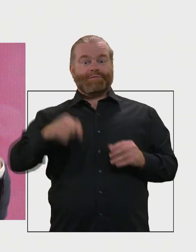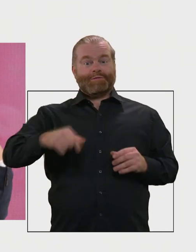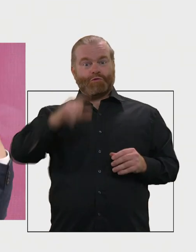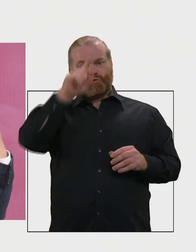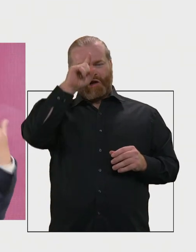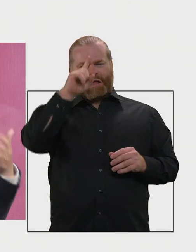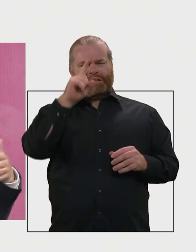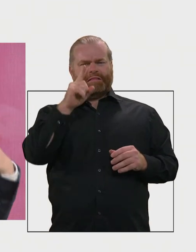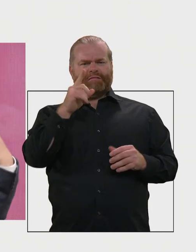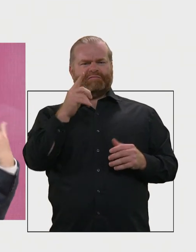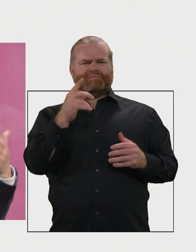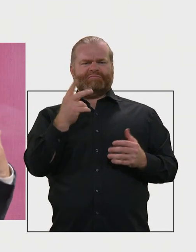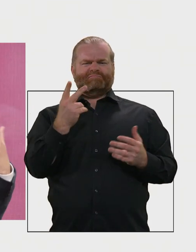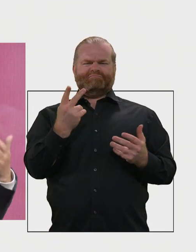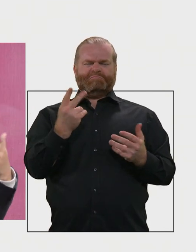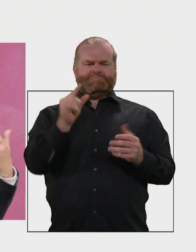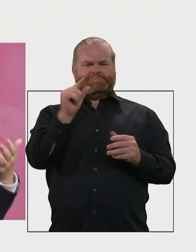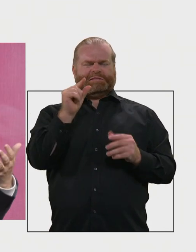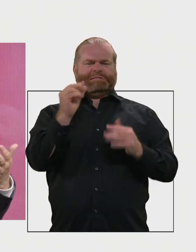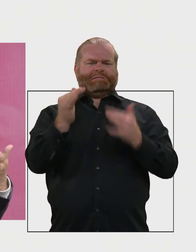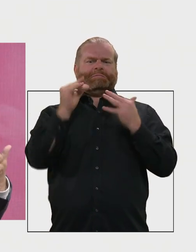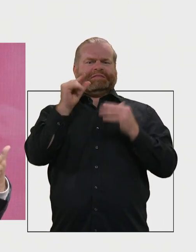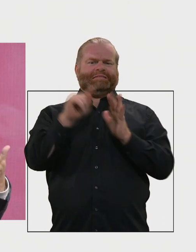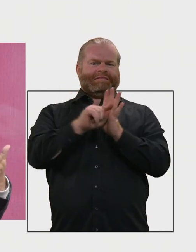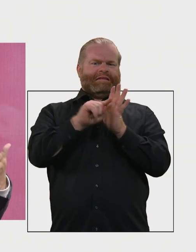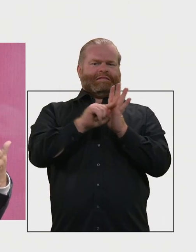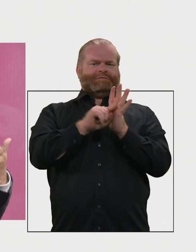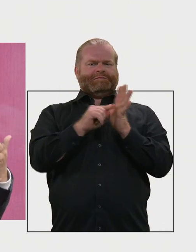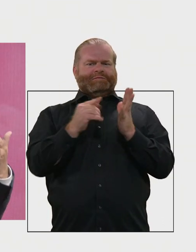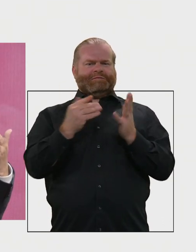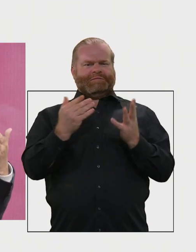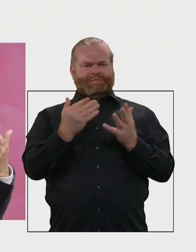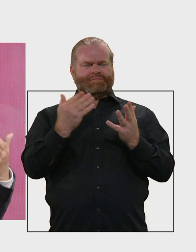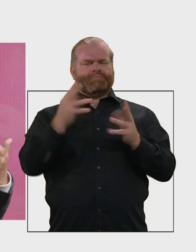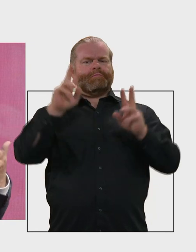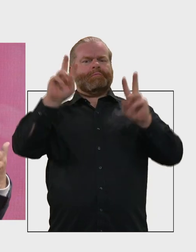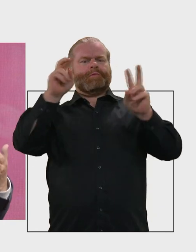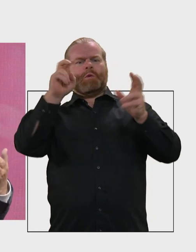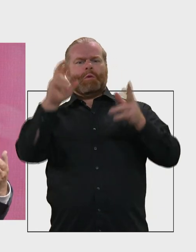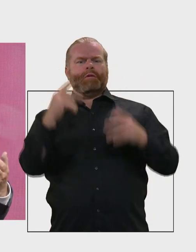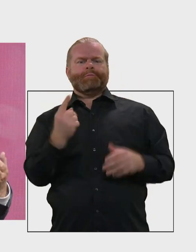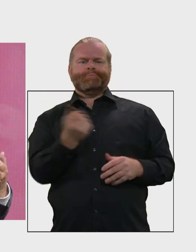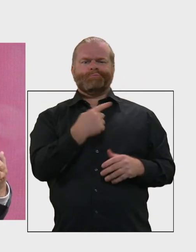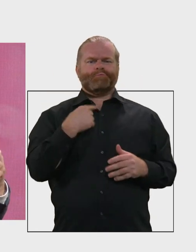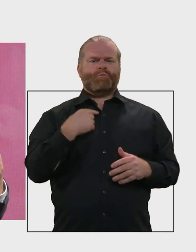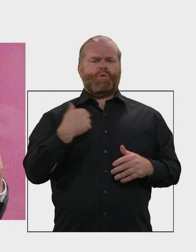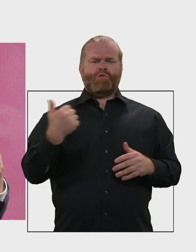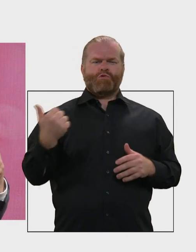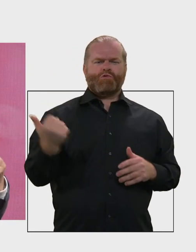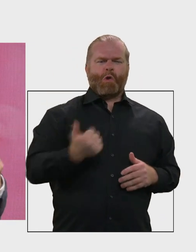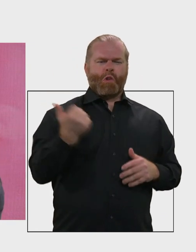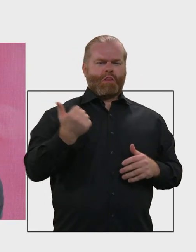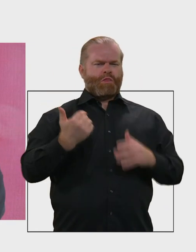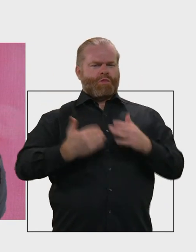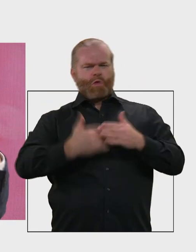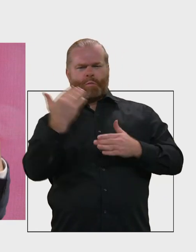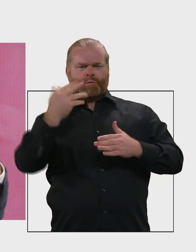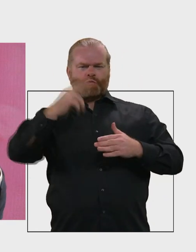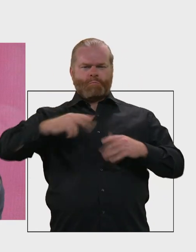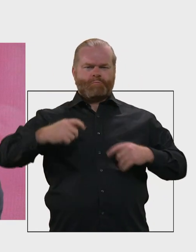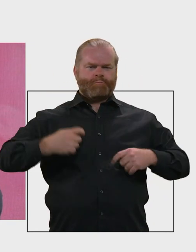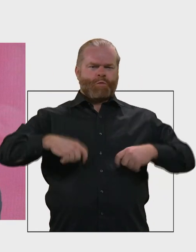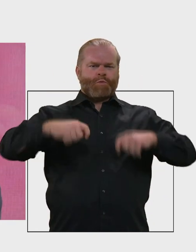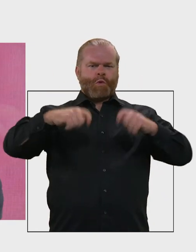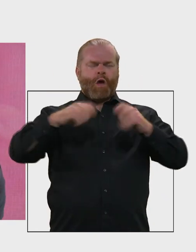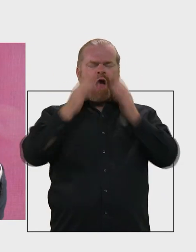oder wir bauen jetzt ein tolles neues Museum. Ach Gott, wir müssen das ja auch noch barrierefrei machen. Ja. So nach dem Motto,